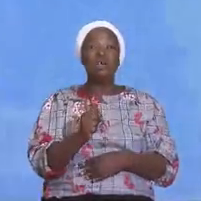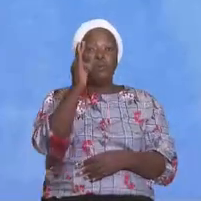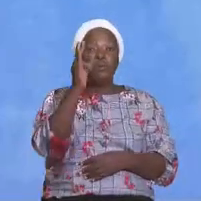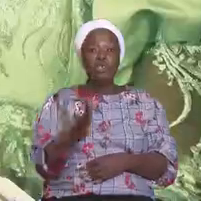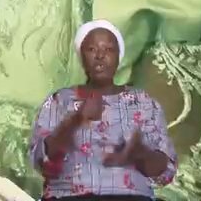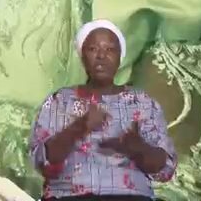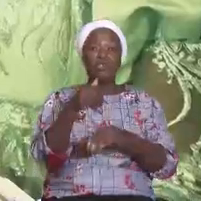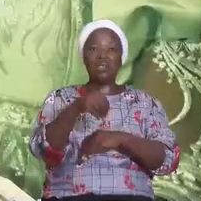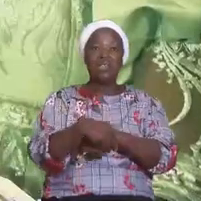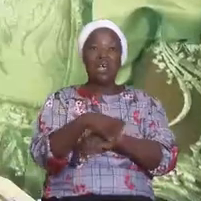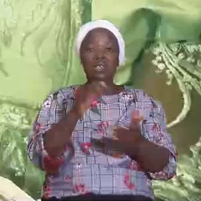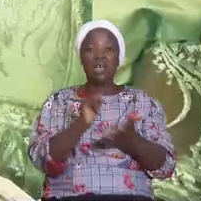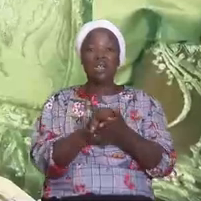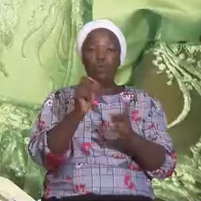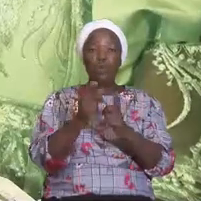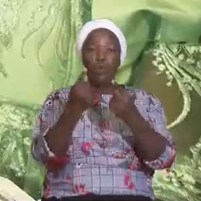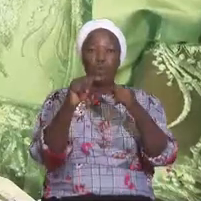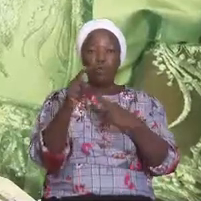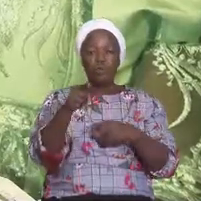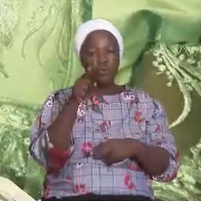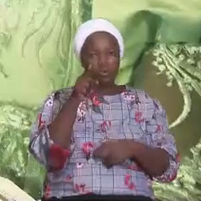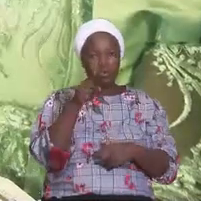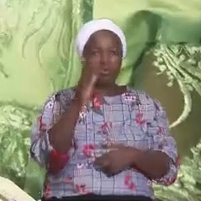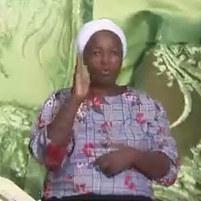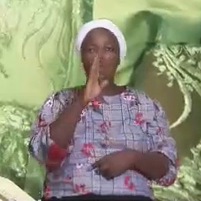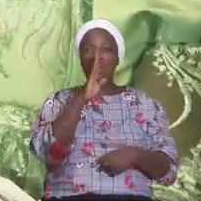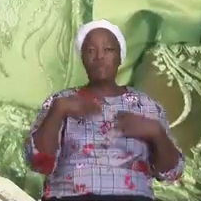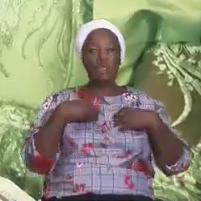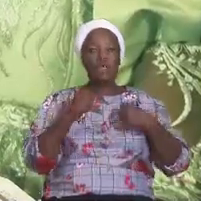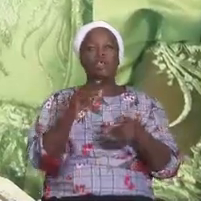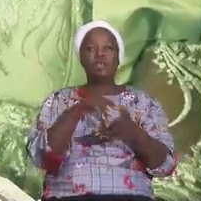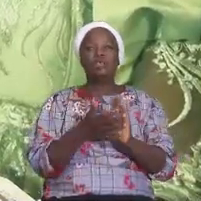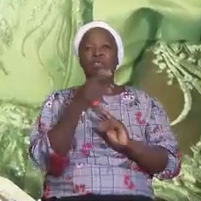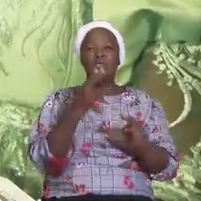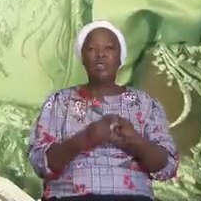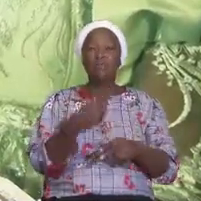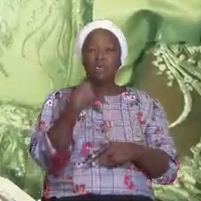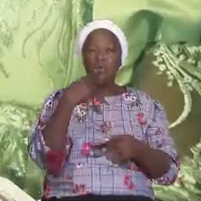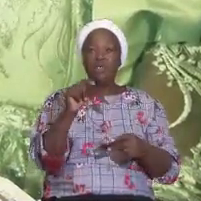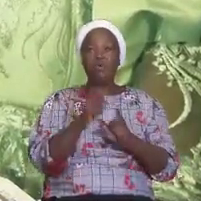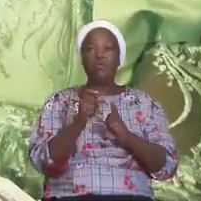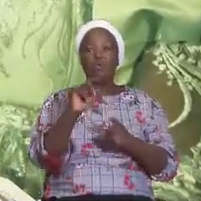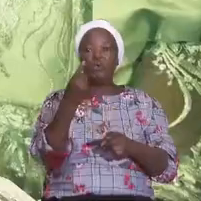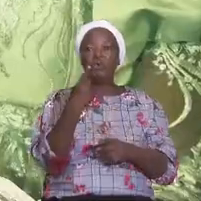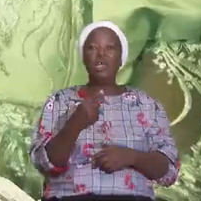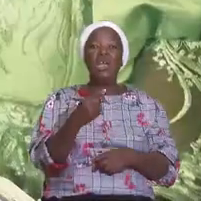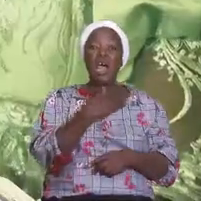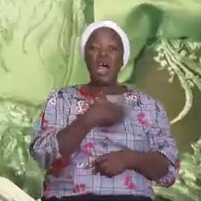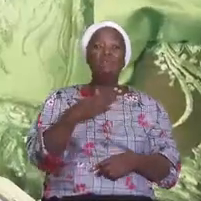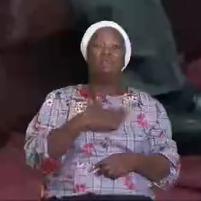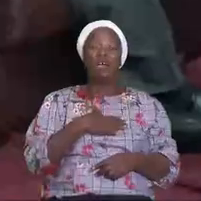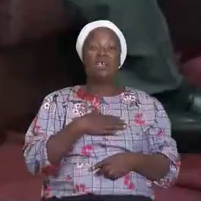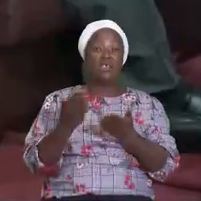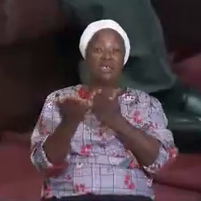a prononcé cette parole, par son instrument ce soir, et la parole te parvient, tu seras